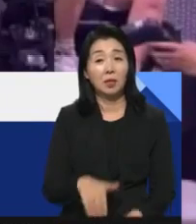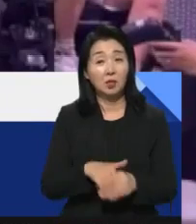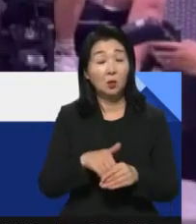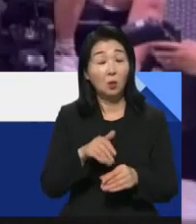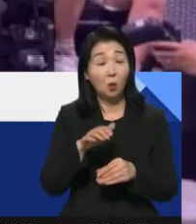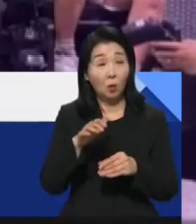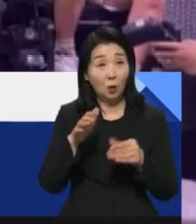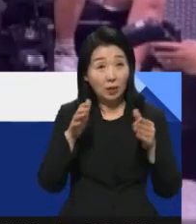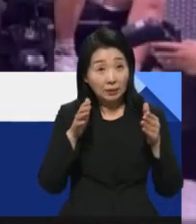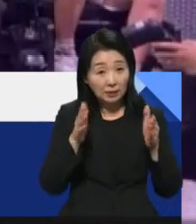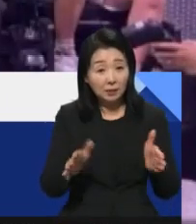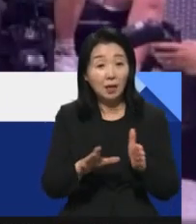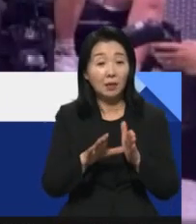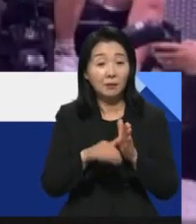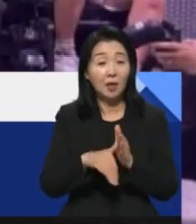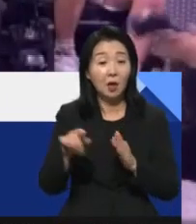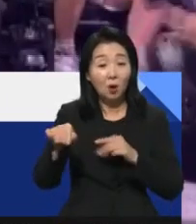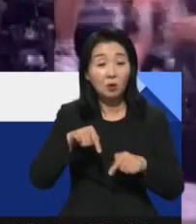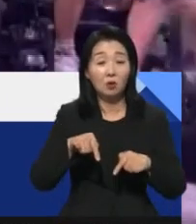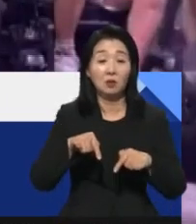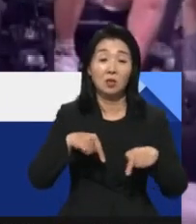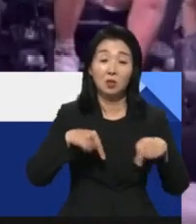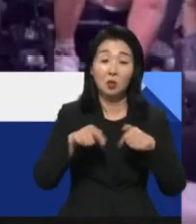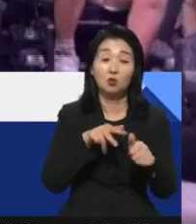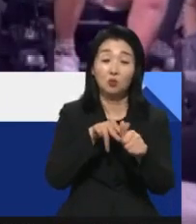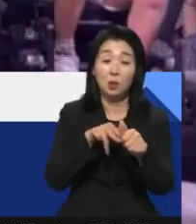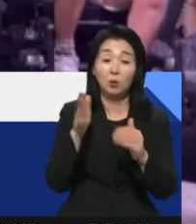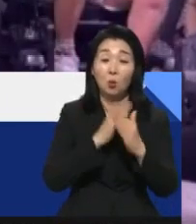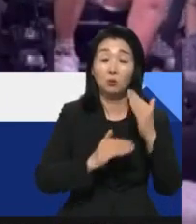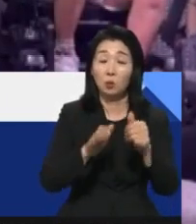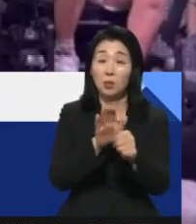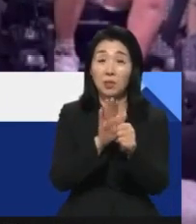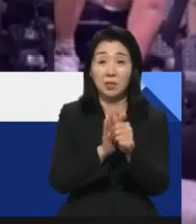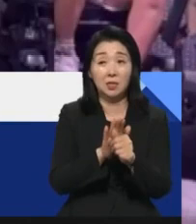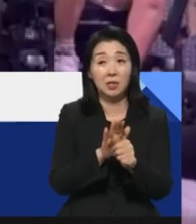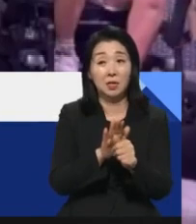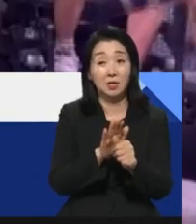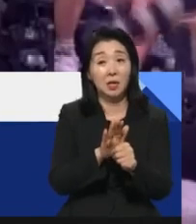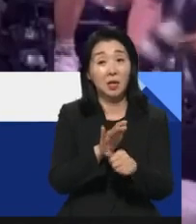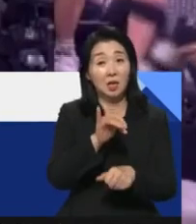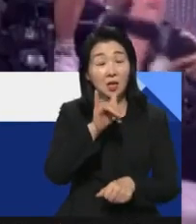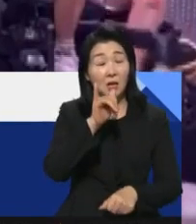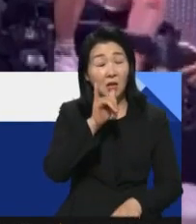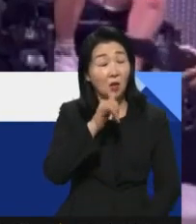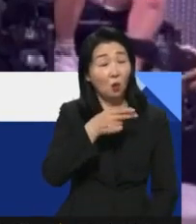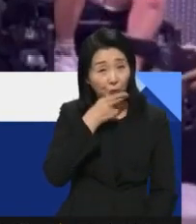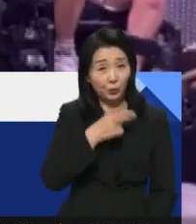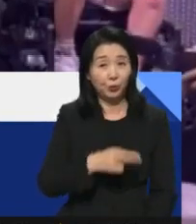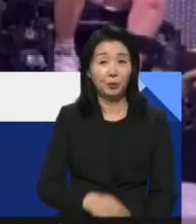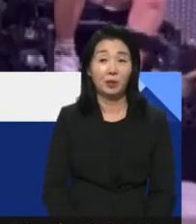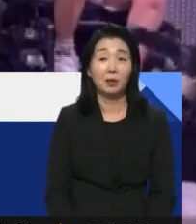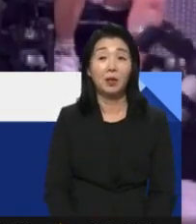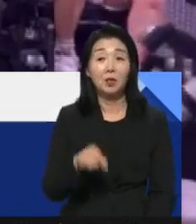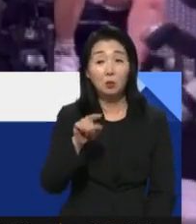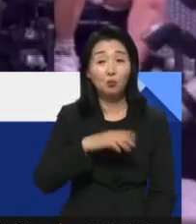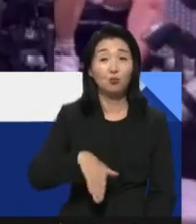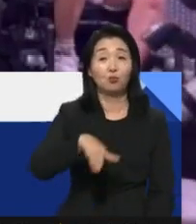기간에 어떤 정치 주로에게 공식적으로 지지하지 않는 조직입니다. 그래서